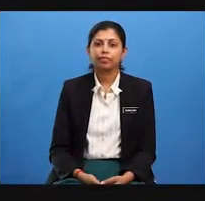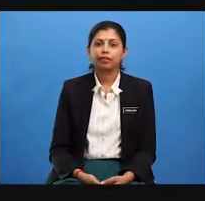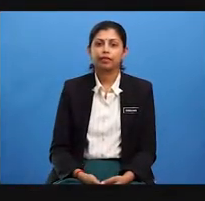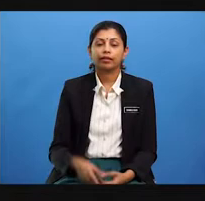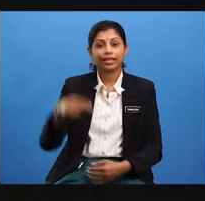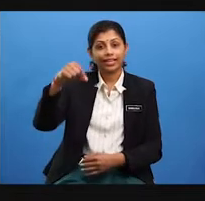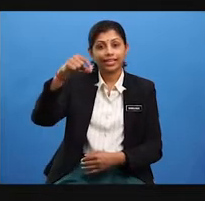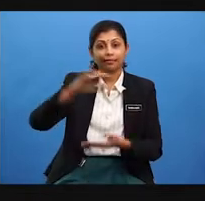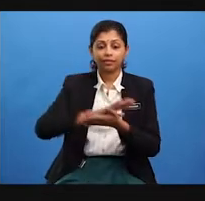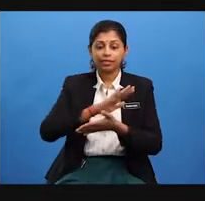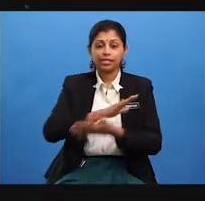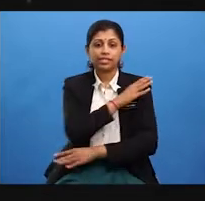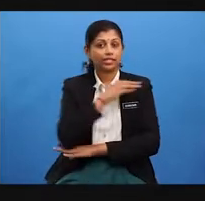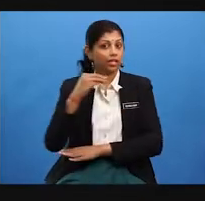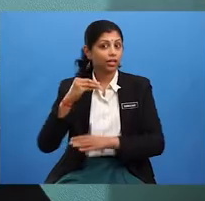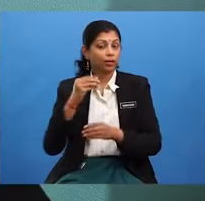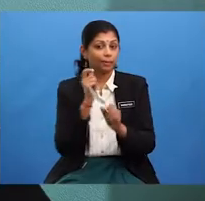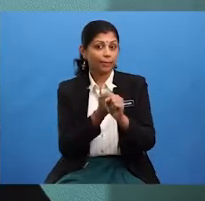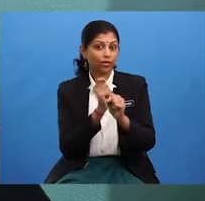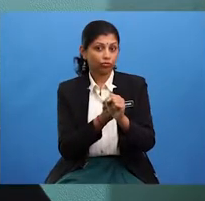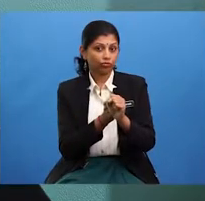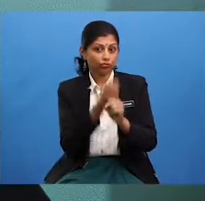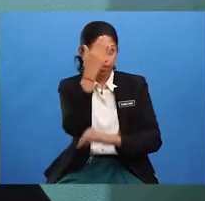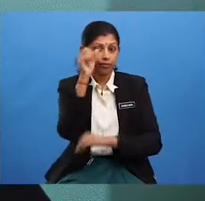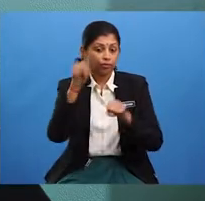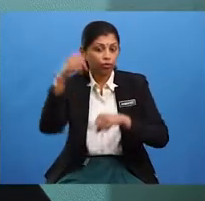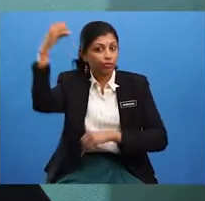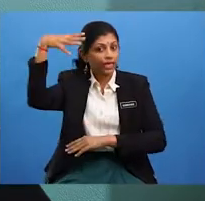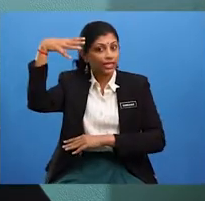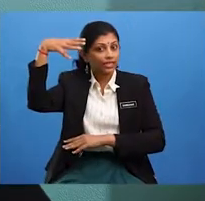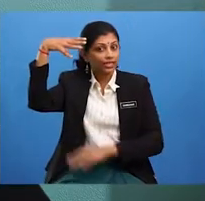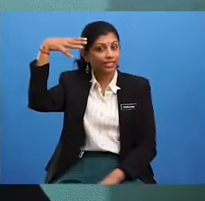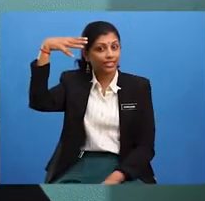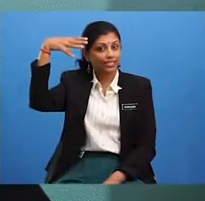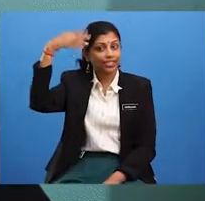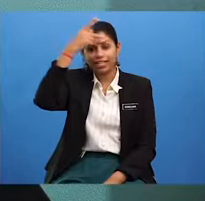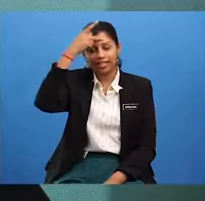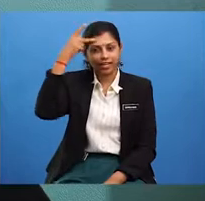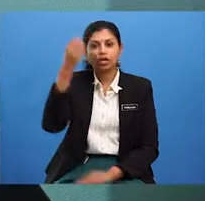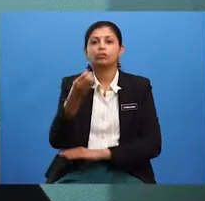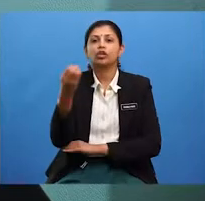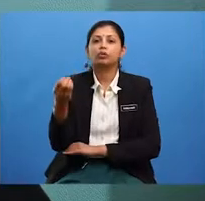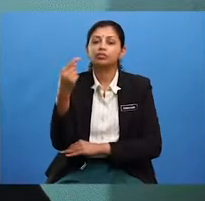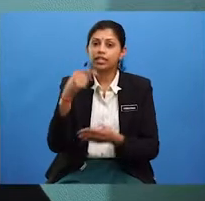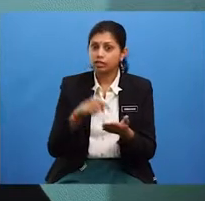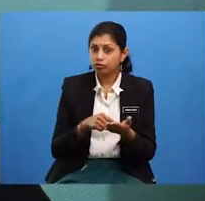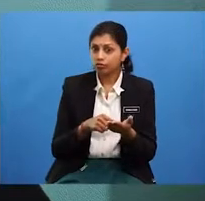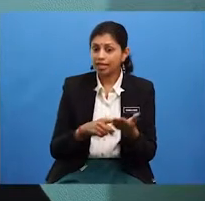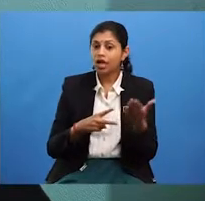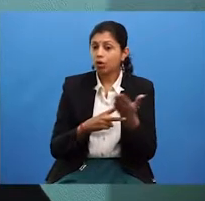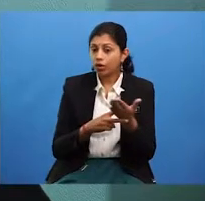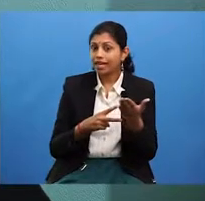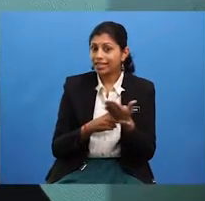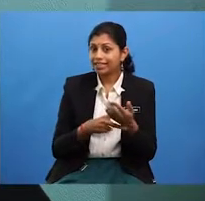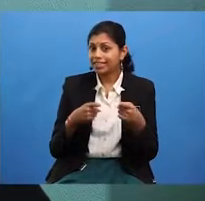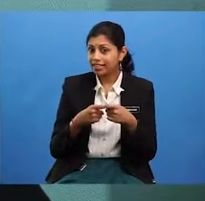kertas dan paku. Ya, ini kerana objek-objek ini merupakan konduktor